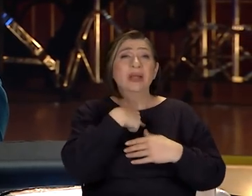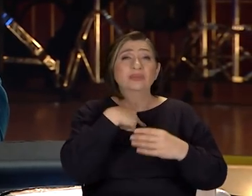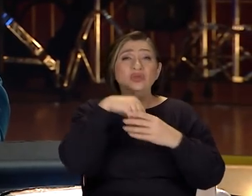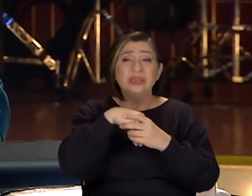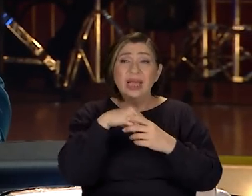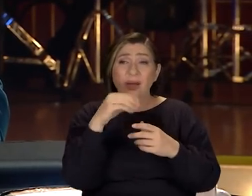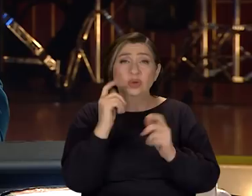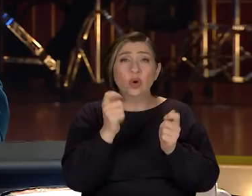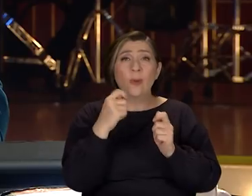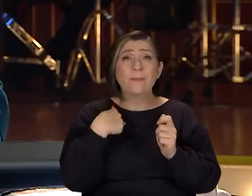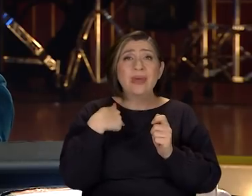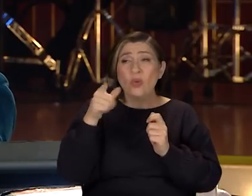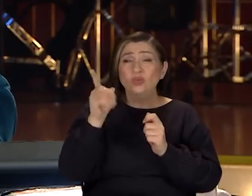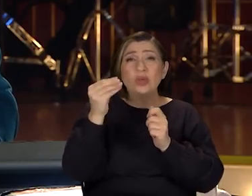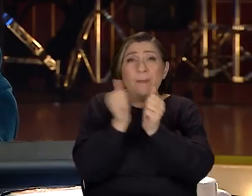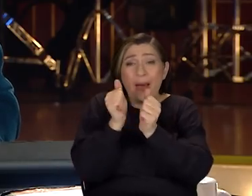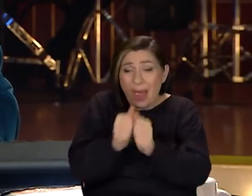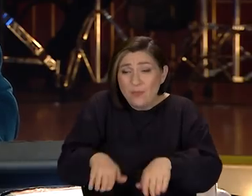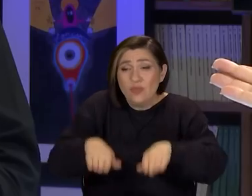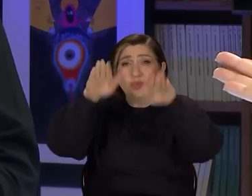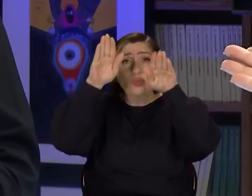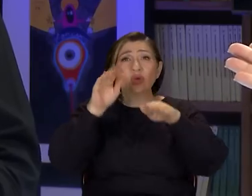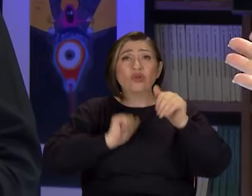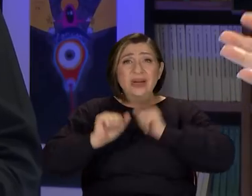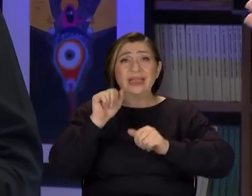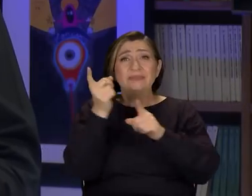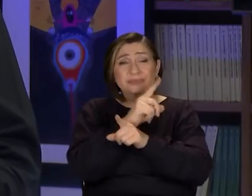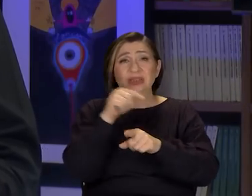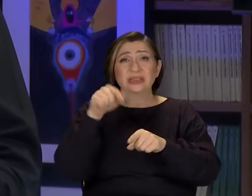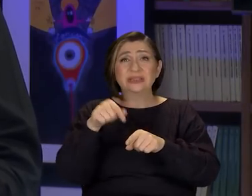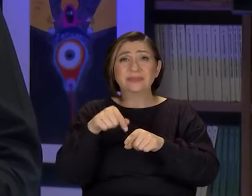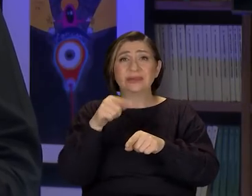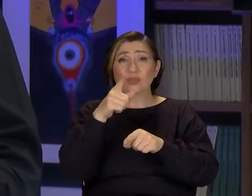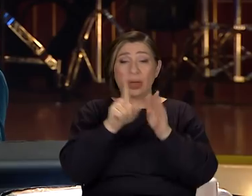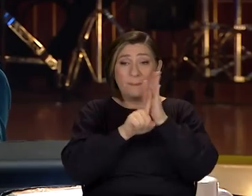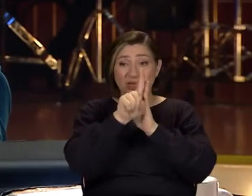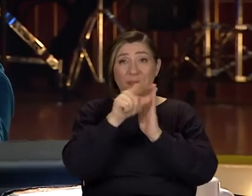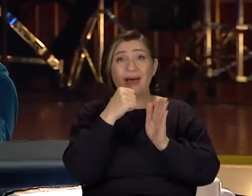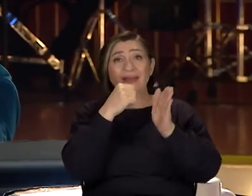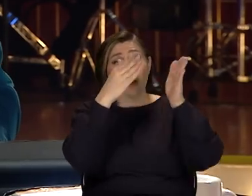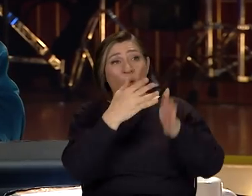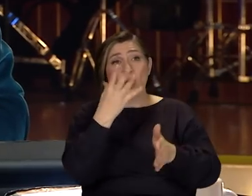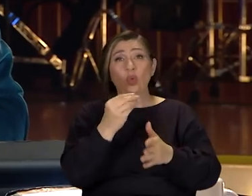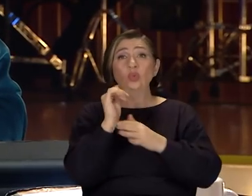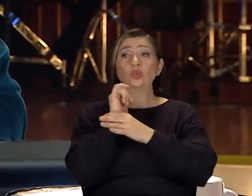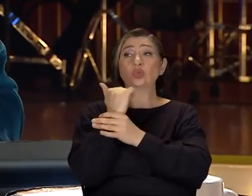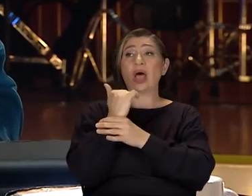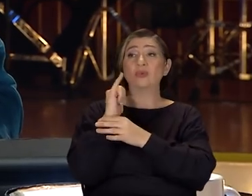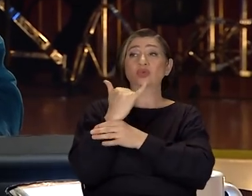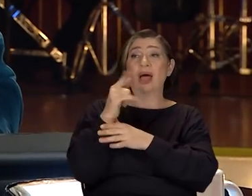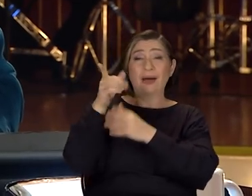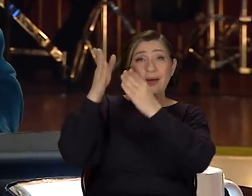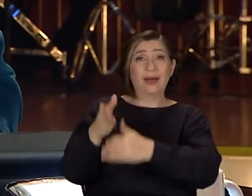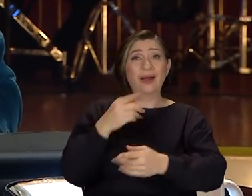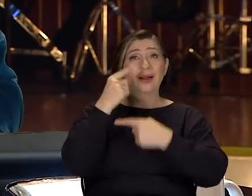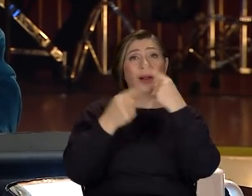evet. çocuklarla da ben beraber büyüdüm. Evet. Yani... Konservatuvarda. Şimdi sen de bu kadar başarılı bir adam olarak gelip işte ustalar falan onlarla